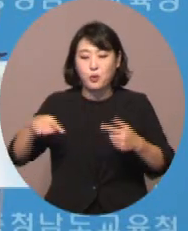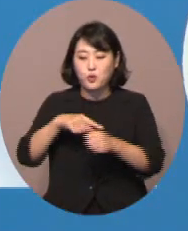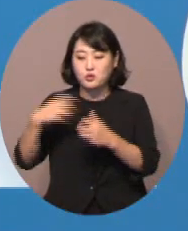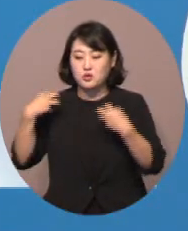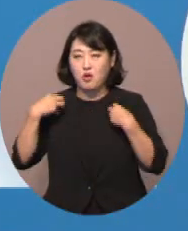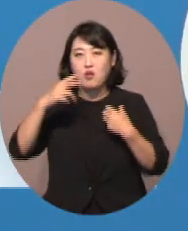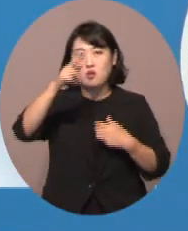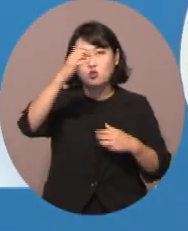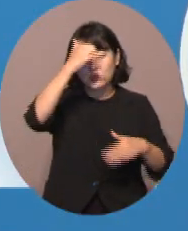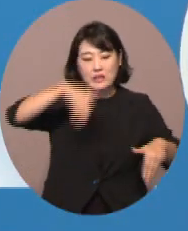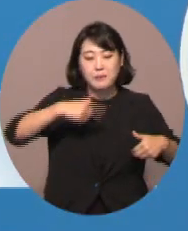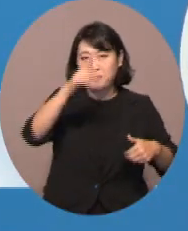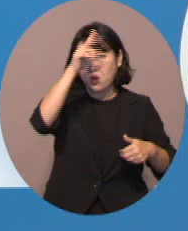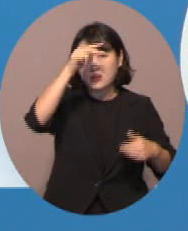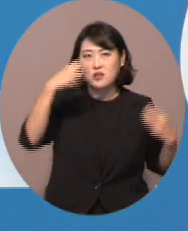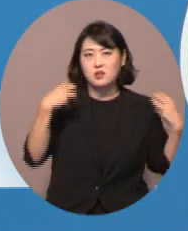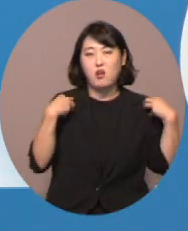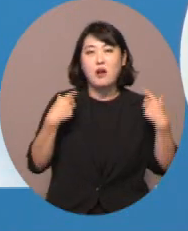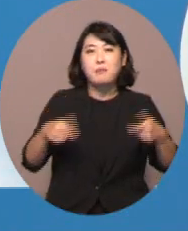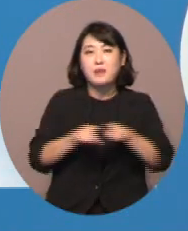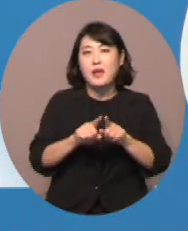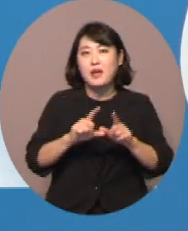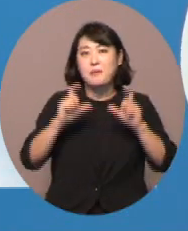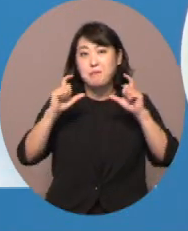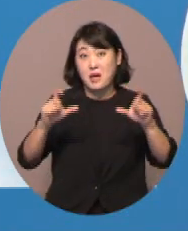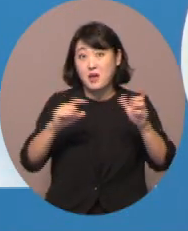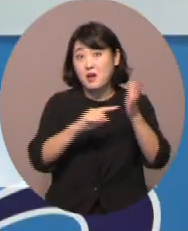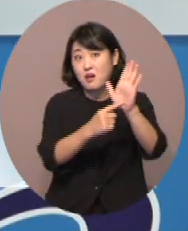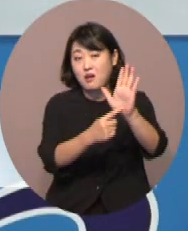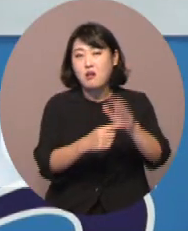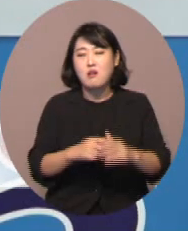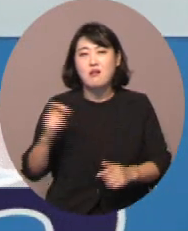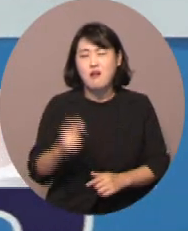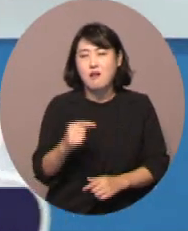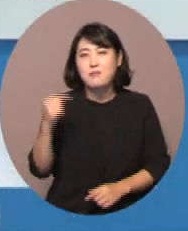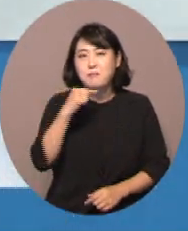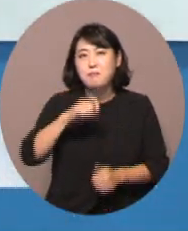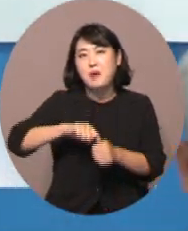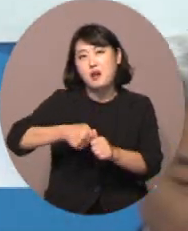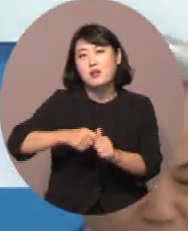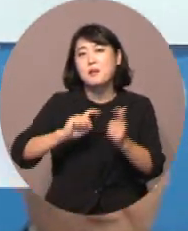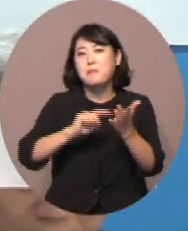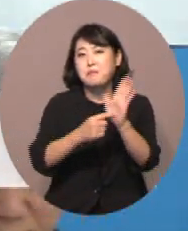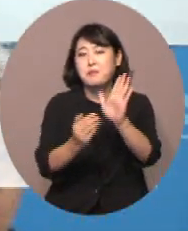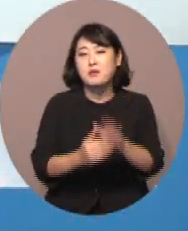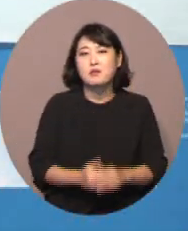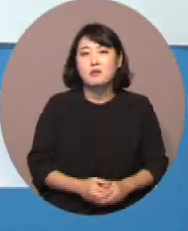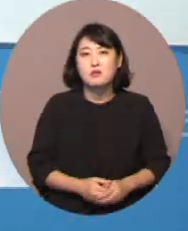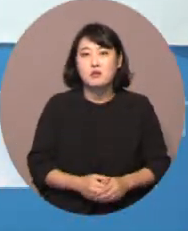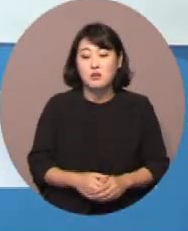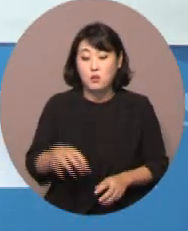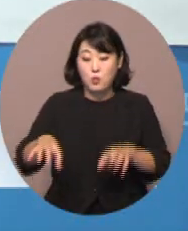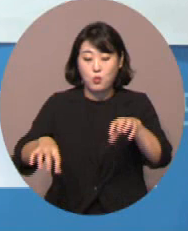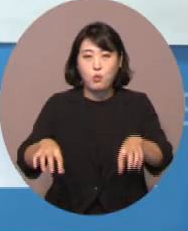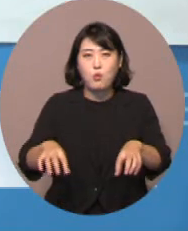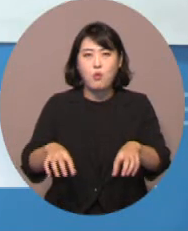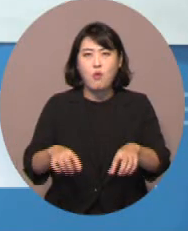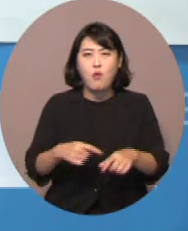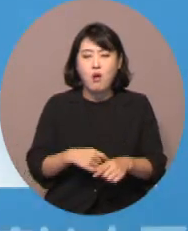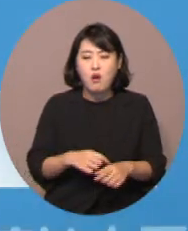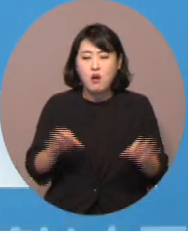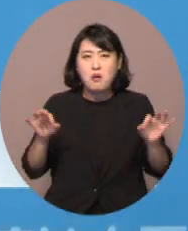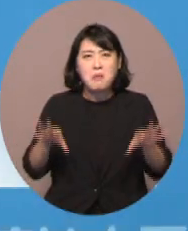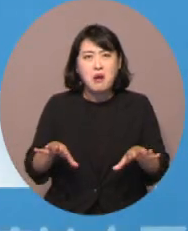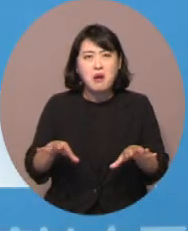충남 경찰청이 공동 선언문을 내고 강력한 대응에 나서기로 했습니다 두 기관은 최근 높은 접근성과